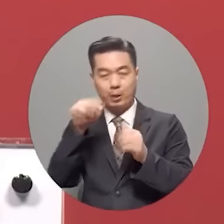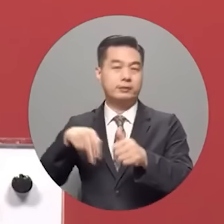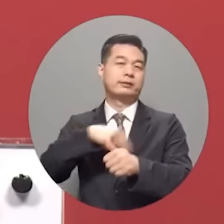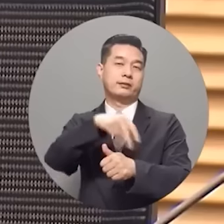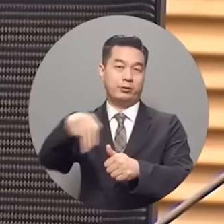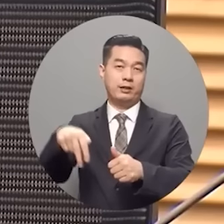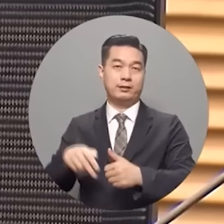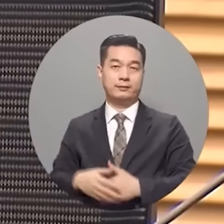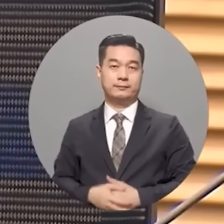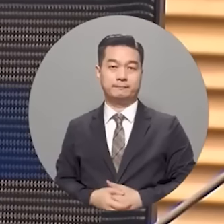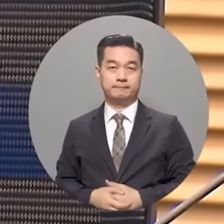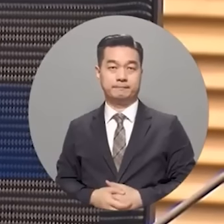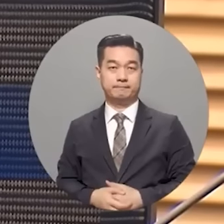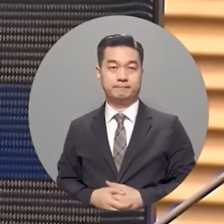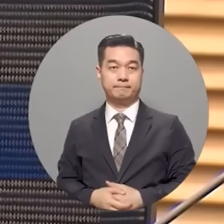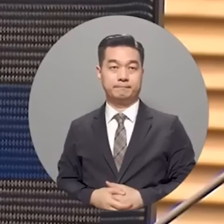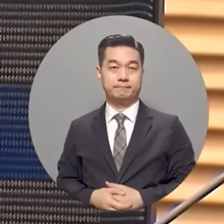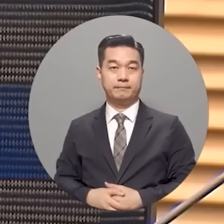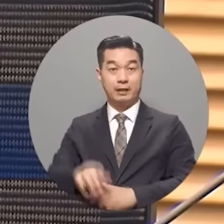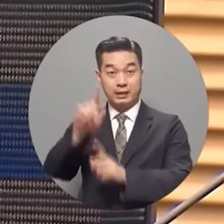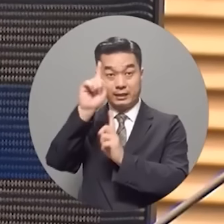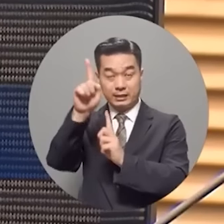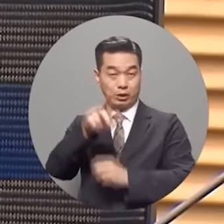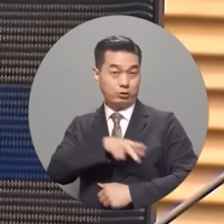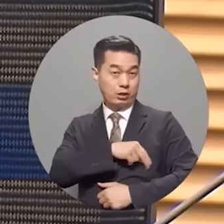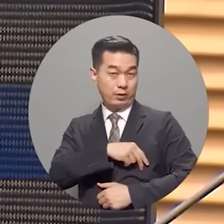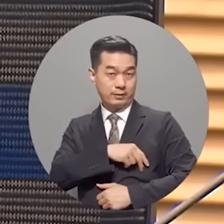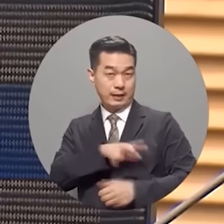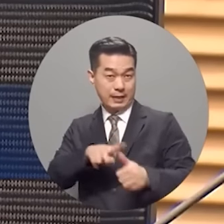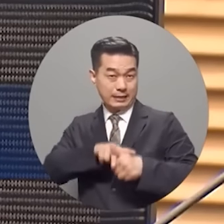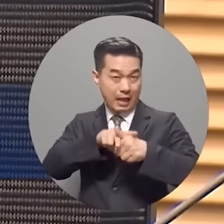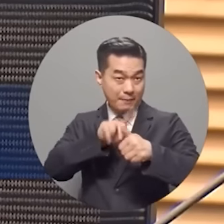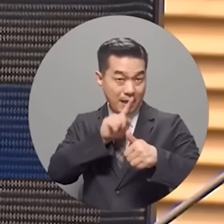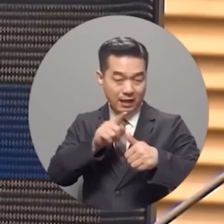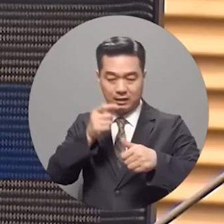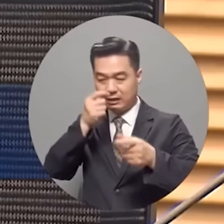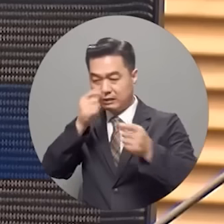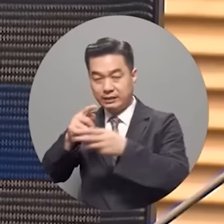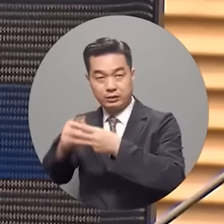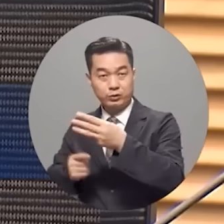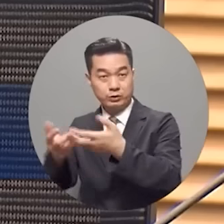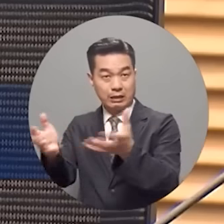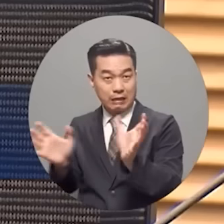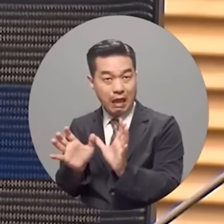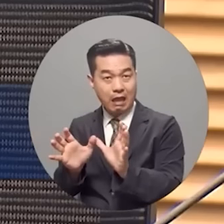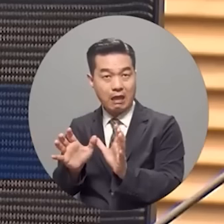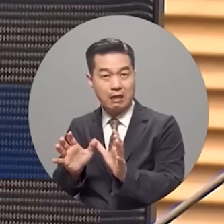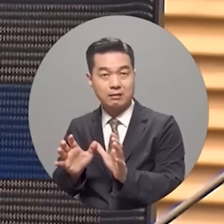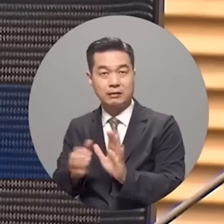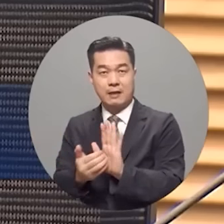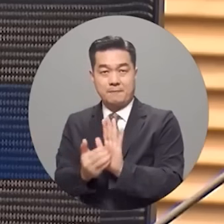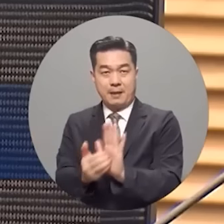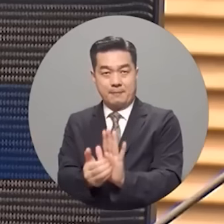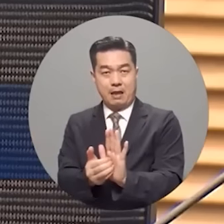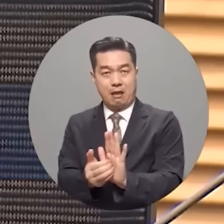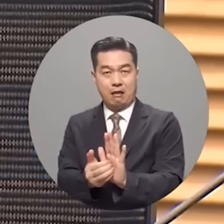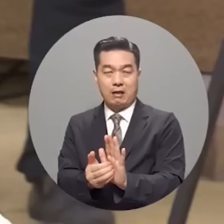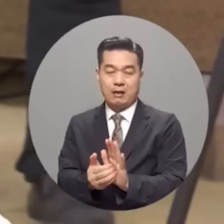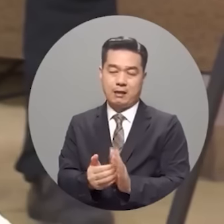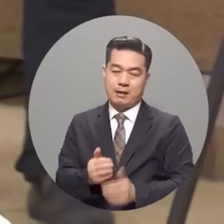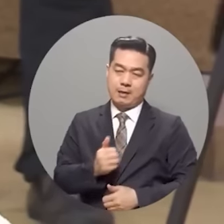상황입니다. 이철규 의원이 나온다고 하니까 친윤계 어떤 강한 스크럽을 의식하고 소신 못